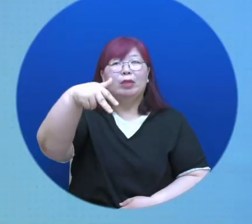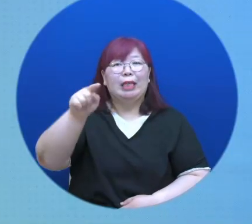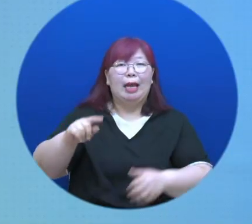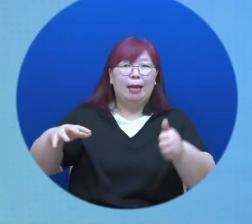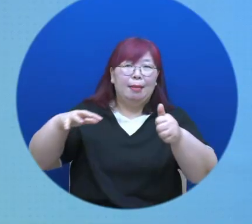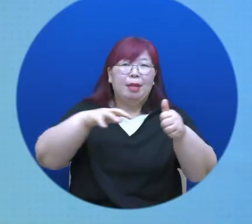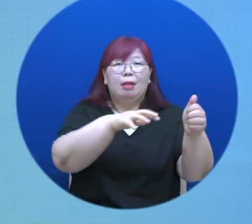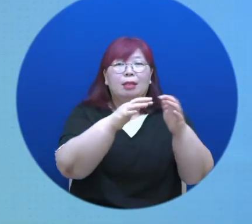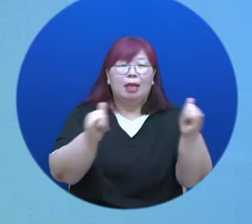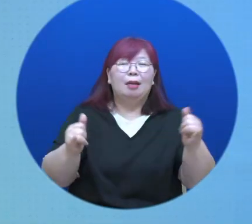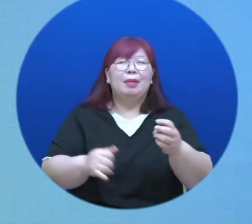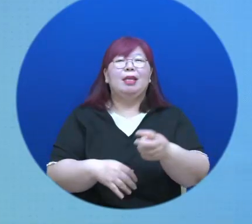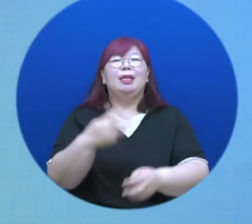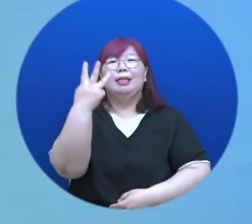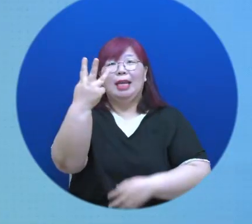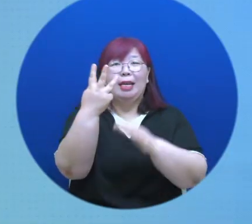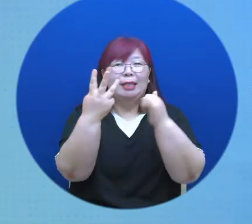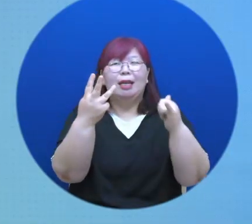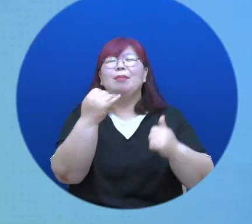3명이라도 괜찮아요.